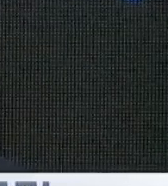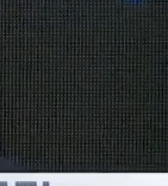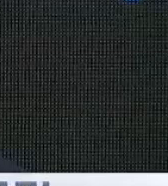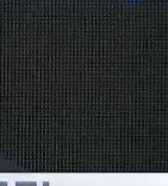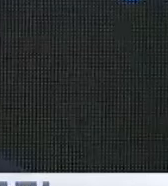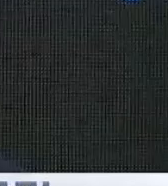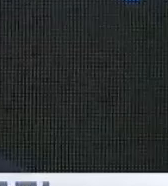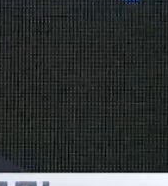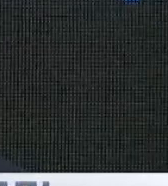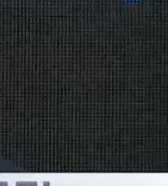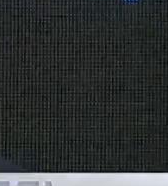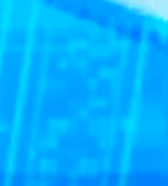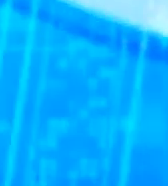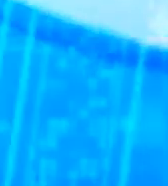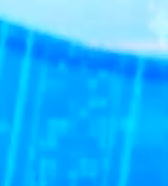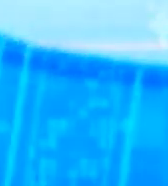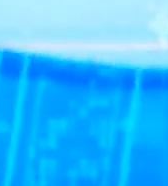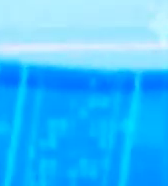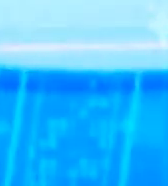сенімдімін.